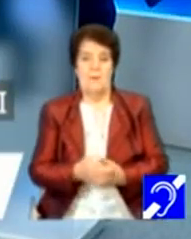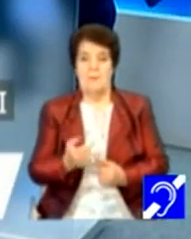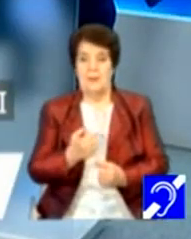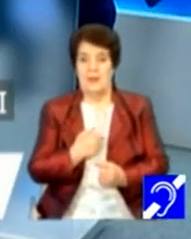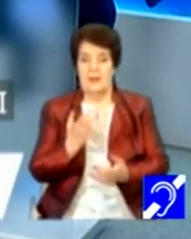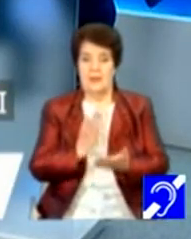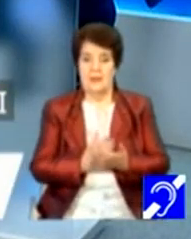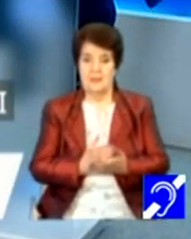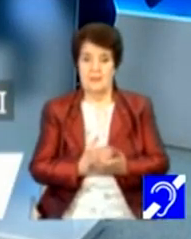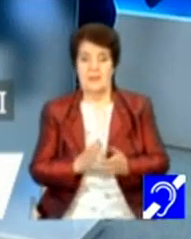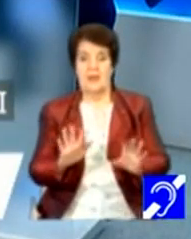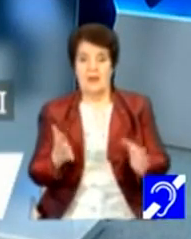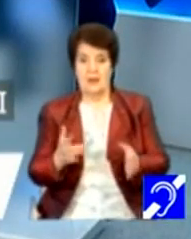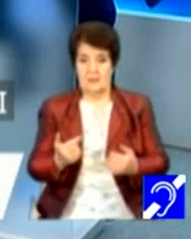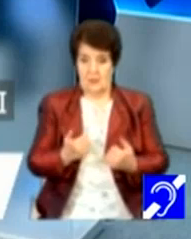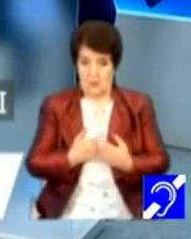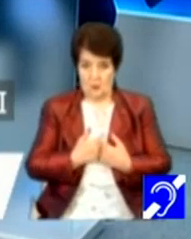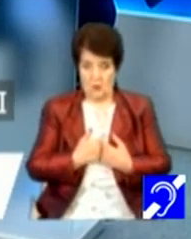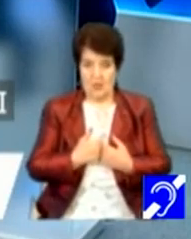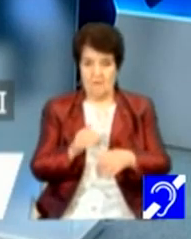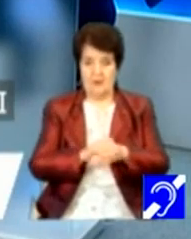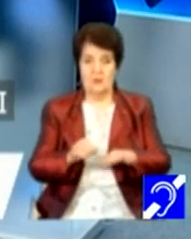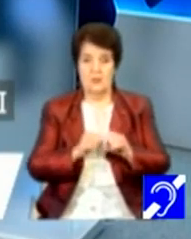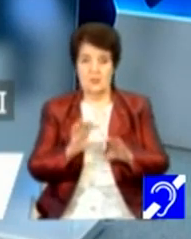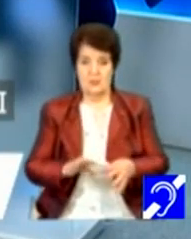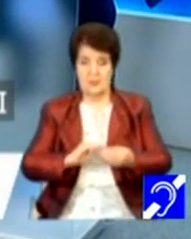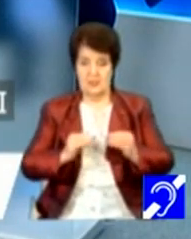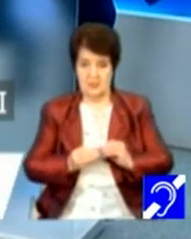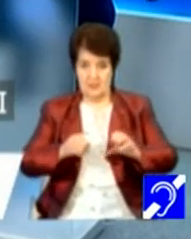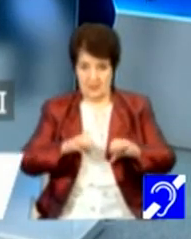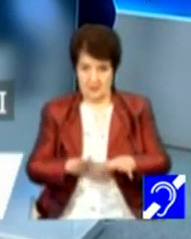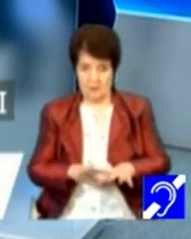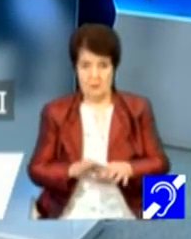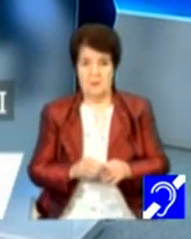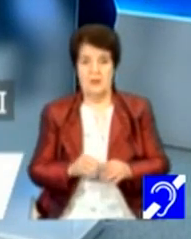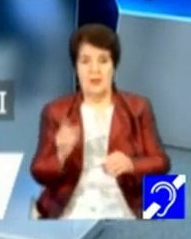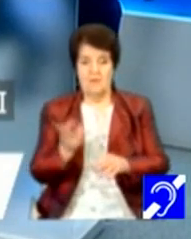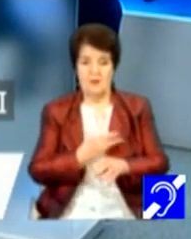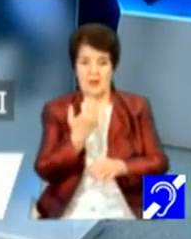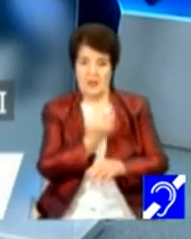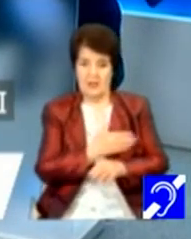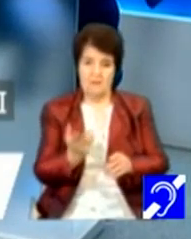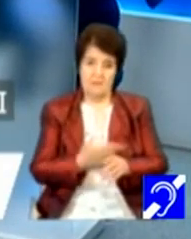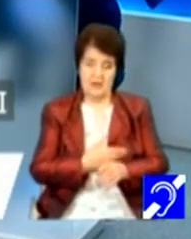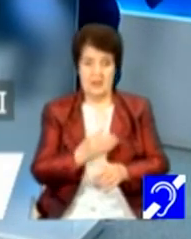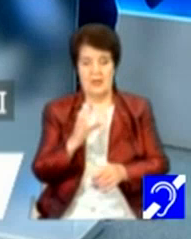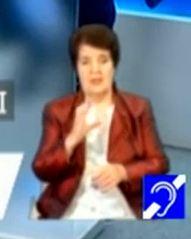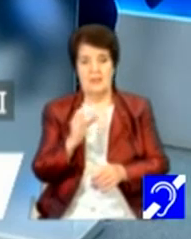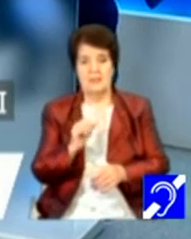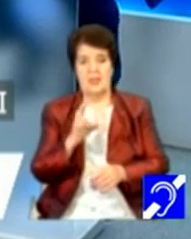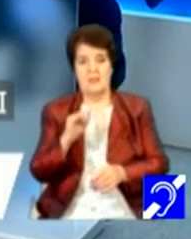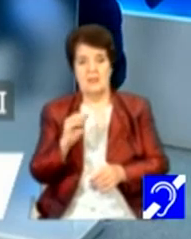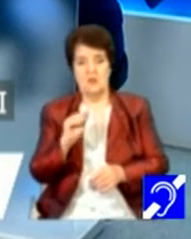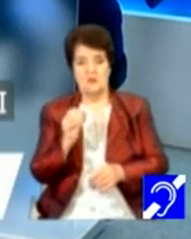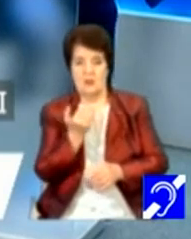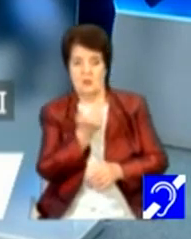este cazul să ajungem noi factori de decizii și să rezolvăm problemele pe care le știm fără ei sau fără șantajurile lor. Și eu cred că acest lucru este posibil.